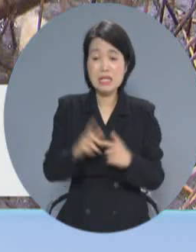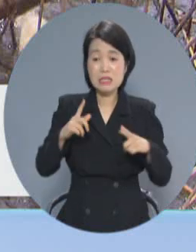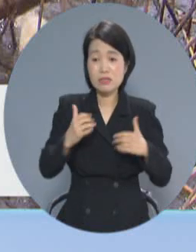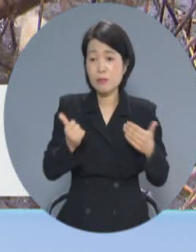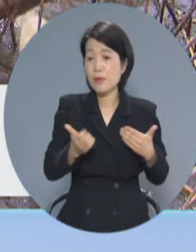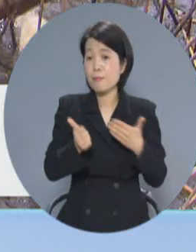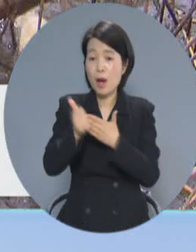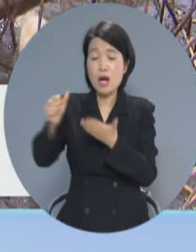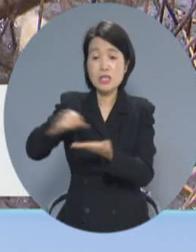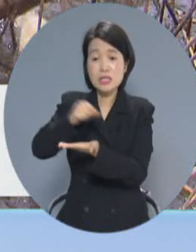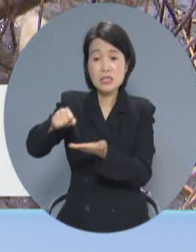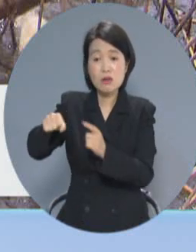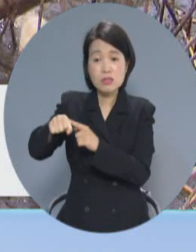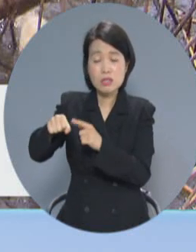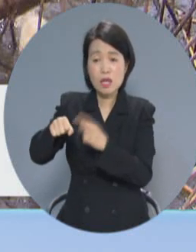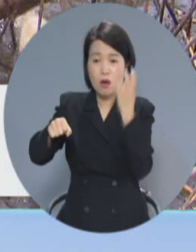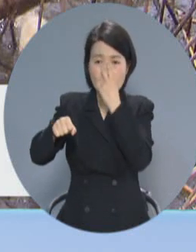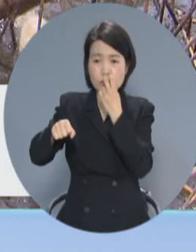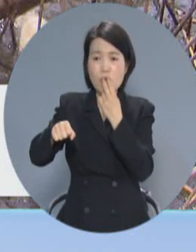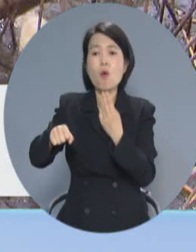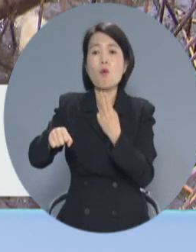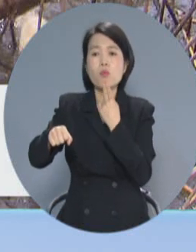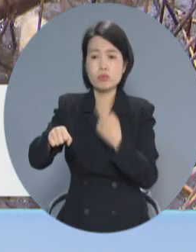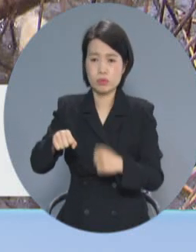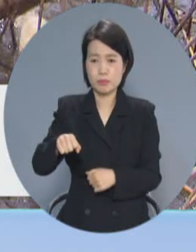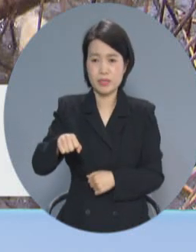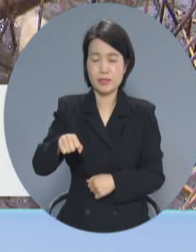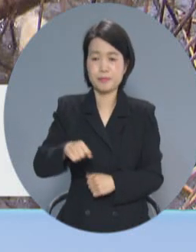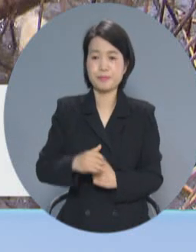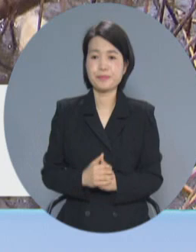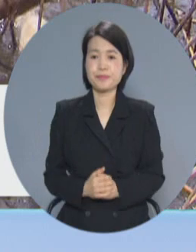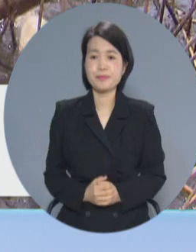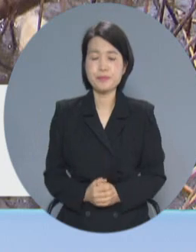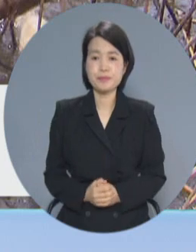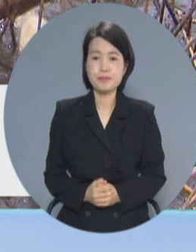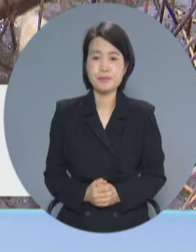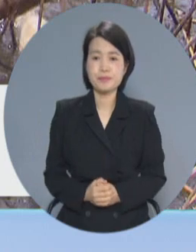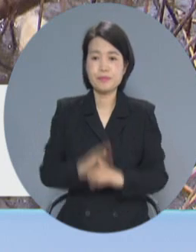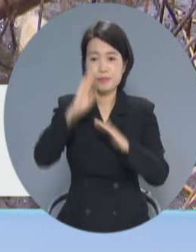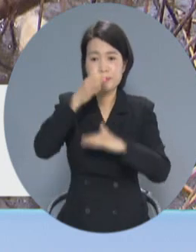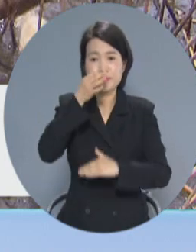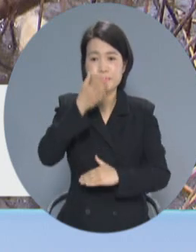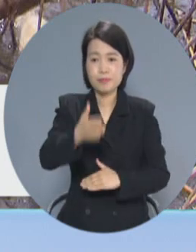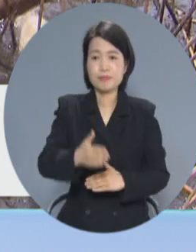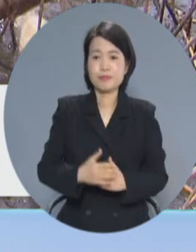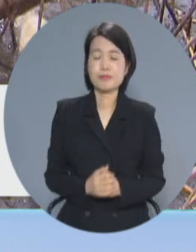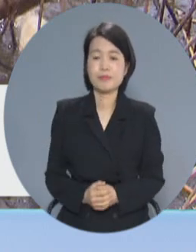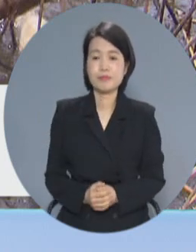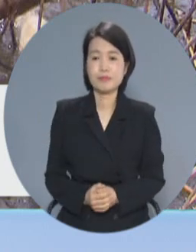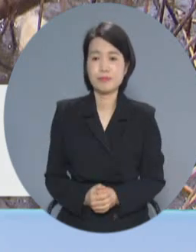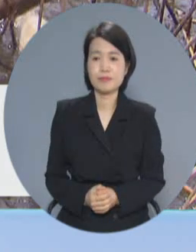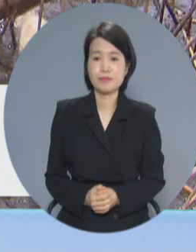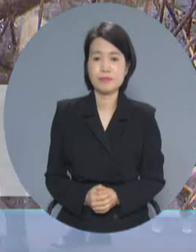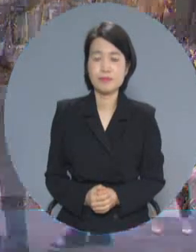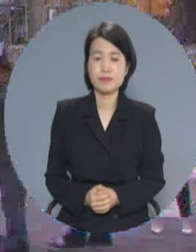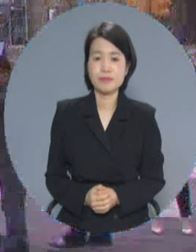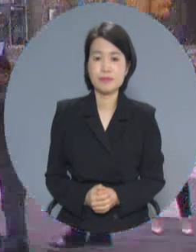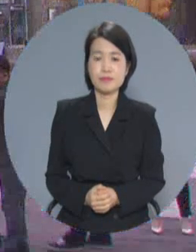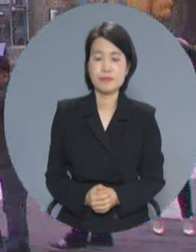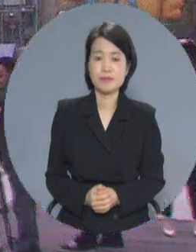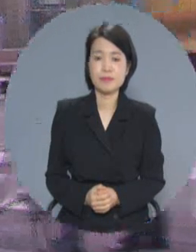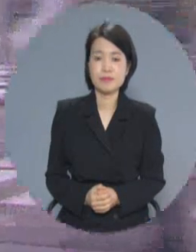문제 세척제 성분은 검사 의뢰조차 하지 않은 것으로 드러났습니다. 강서영 기자의 보도입니다.